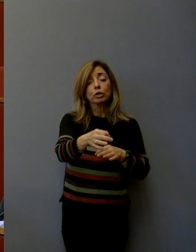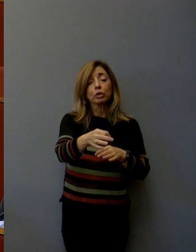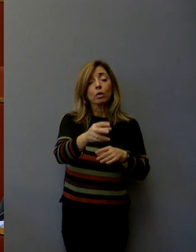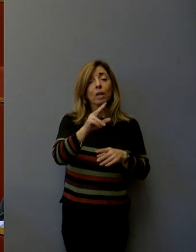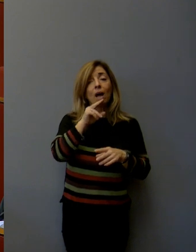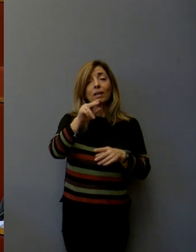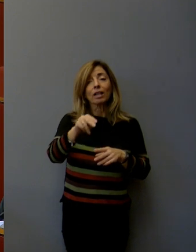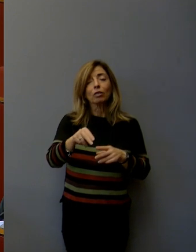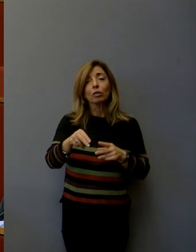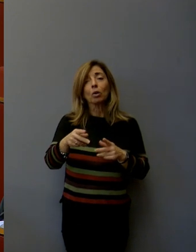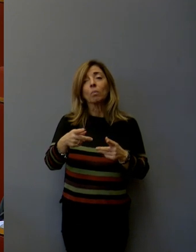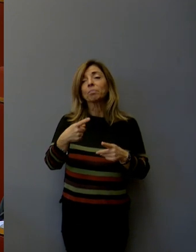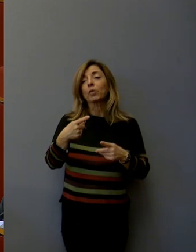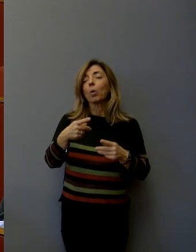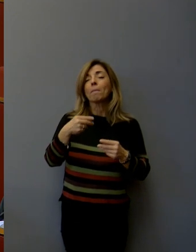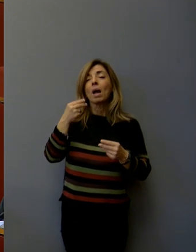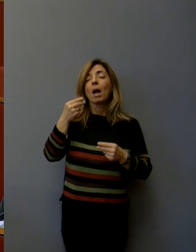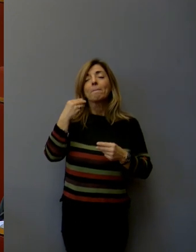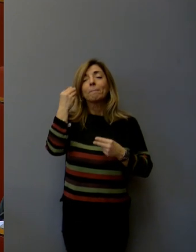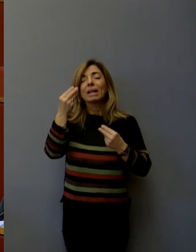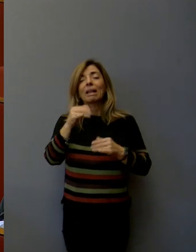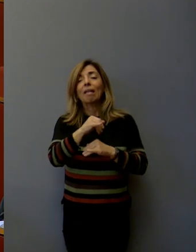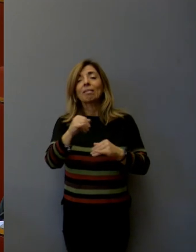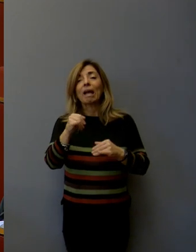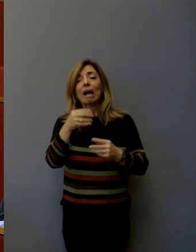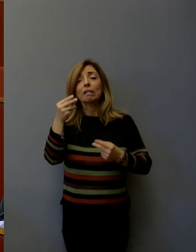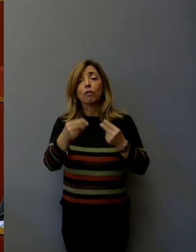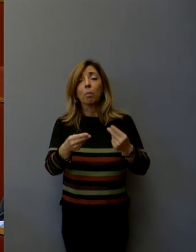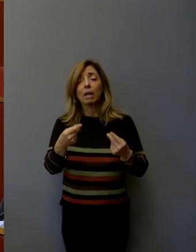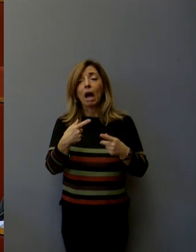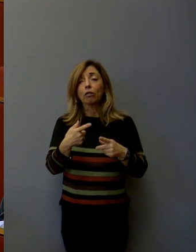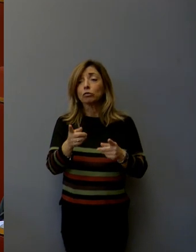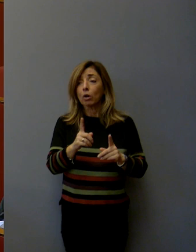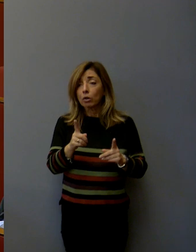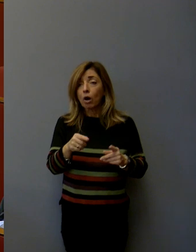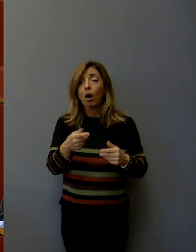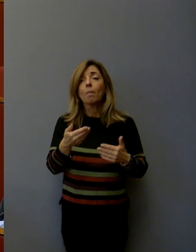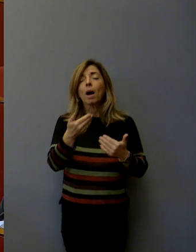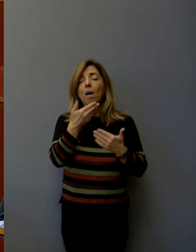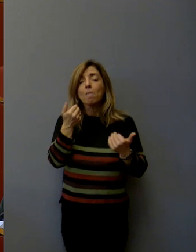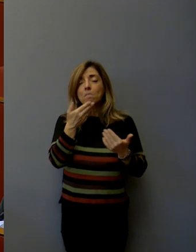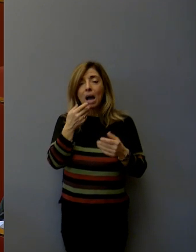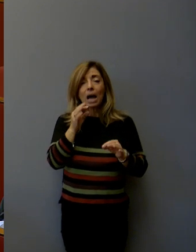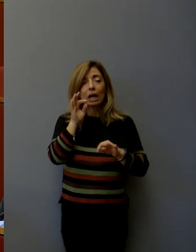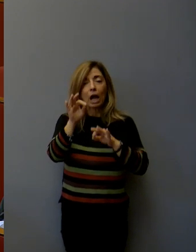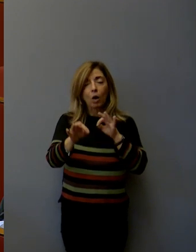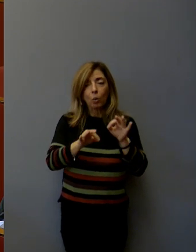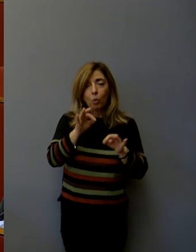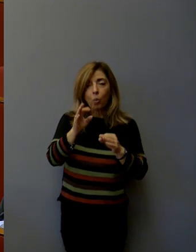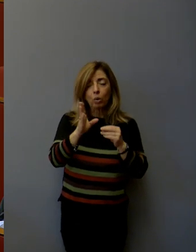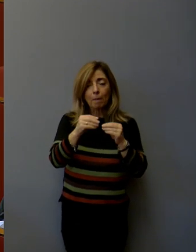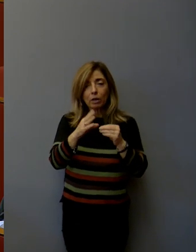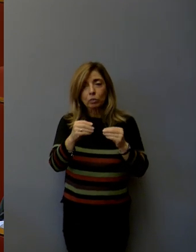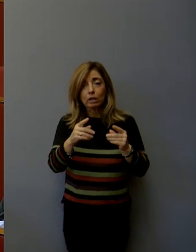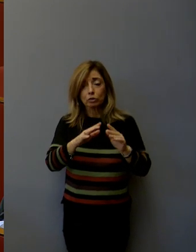l'ha dato perché mancano gli interventi necessari alla cura la manutenzione di tutti gli aspetti di questo quartiere e dico